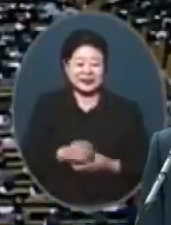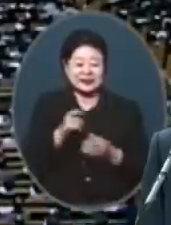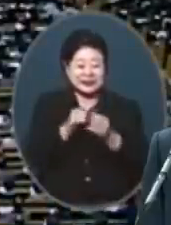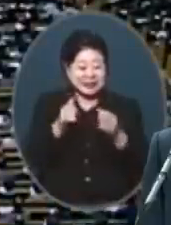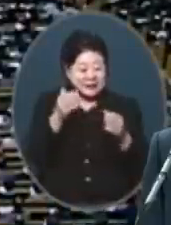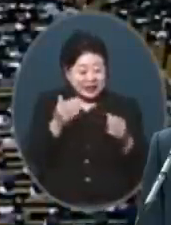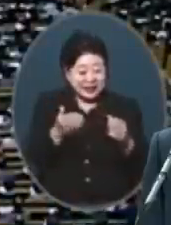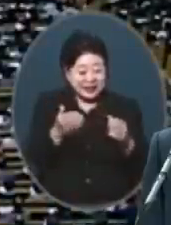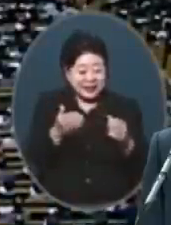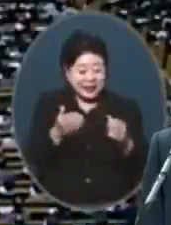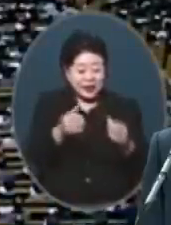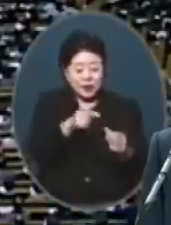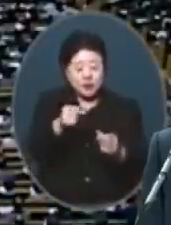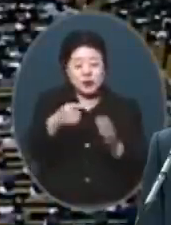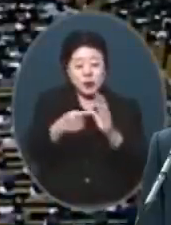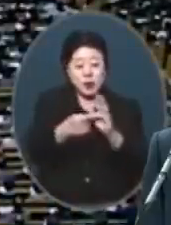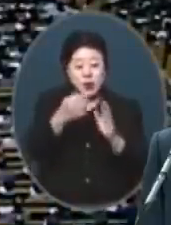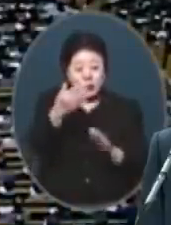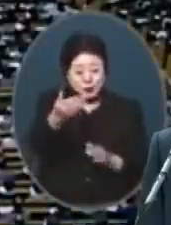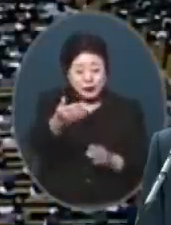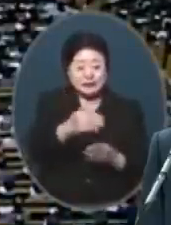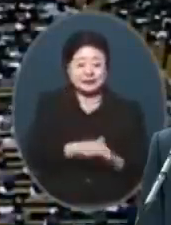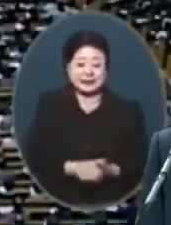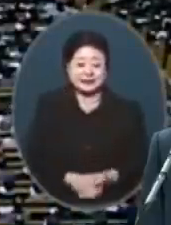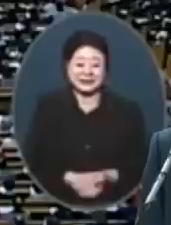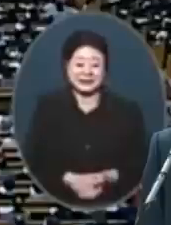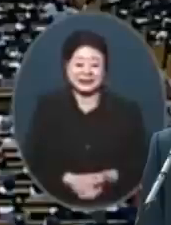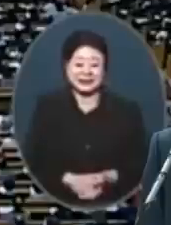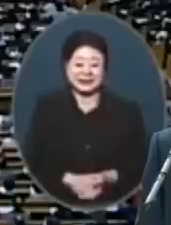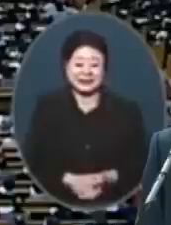사람에게는 구원을 보여주겠다고 말씀하신 것입니다.